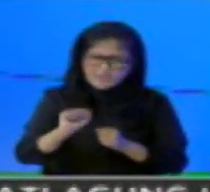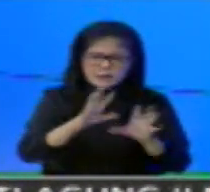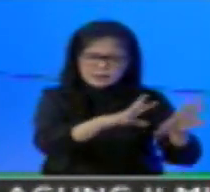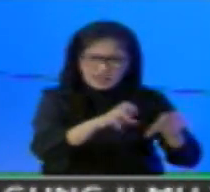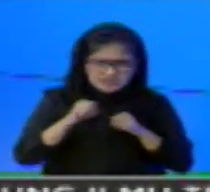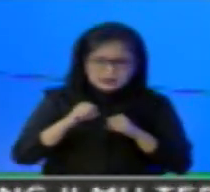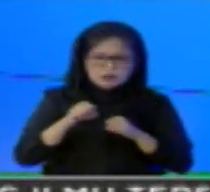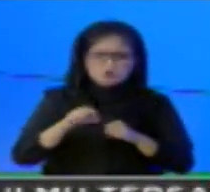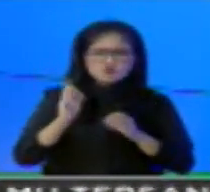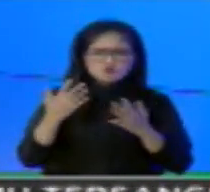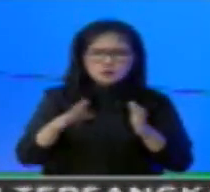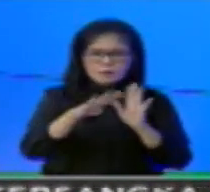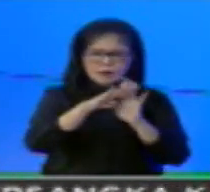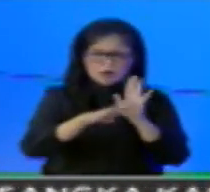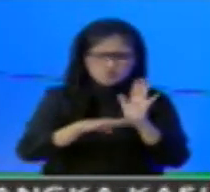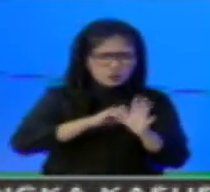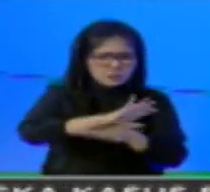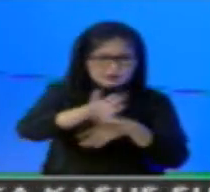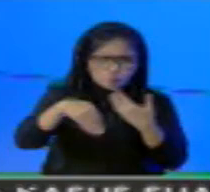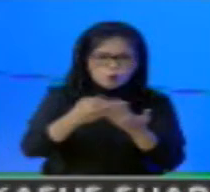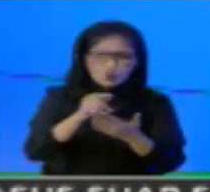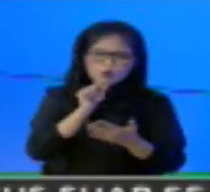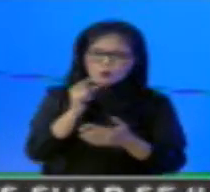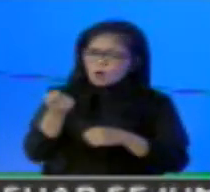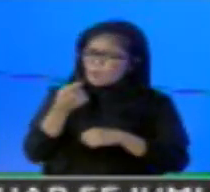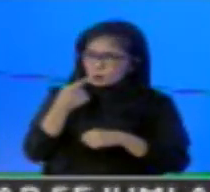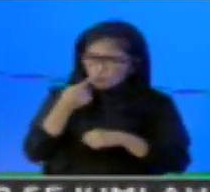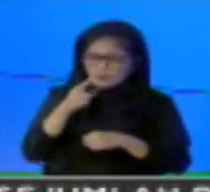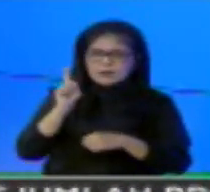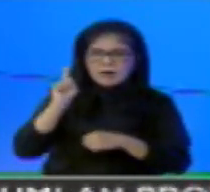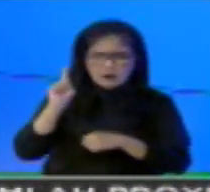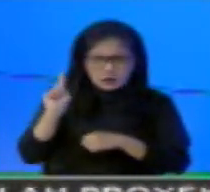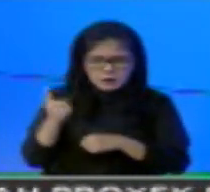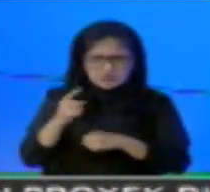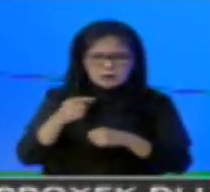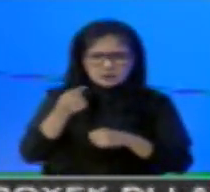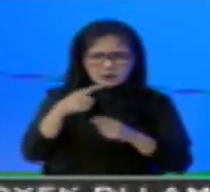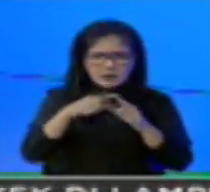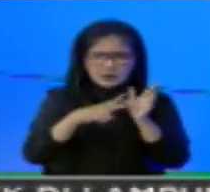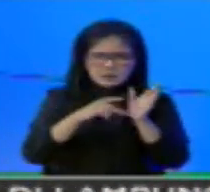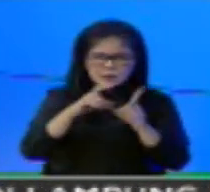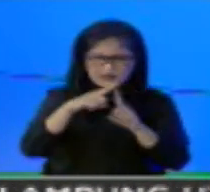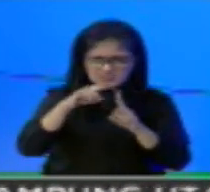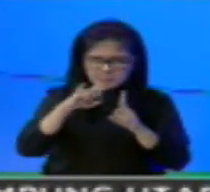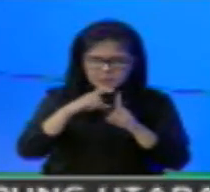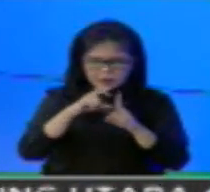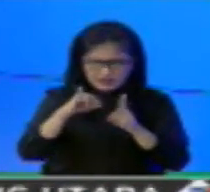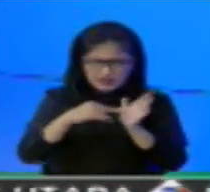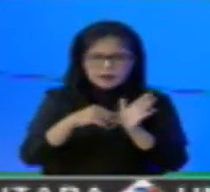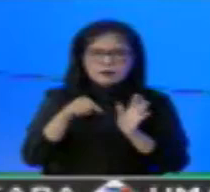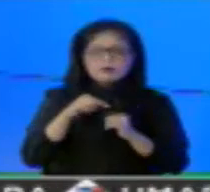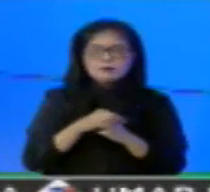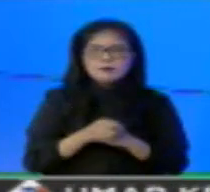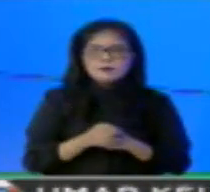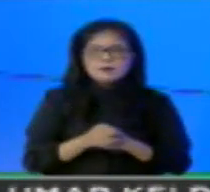memberikan instruksi untuk menarik semua obat mengandung ranitidin yang sudah terlanjur beredar. Papar dalam